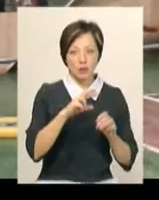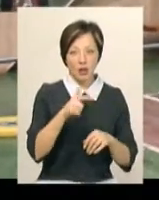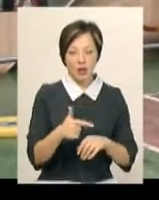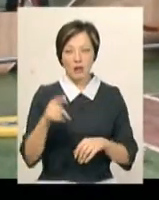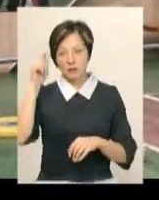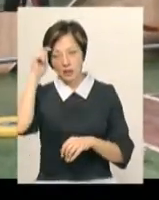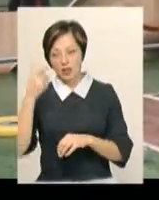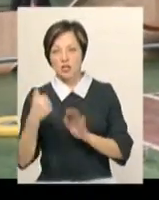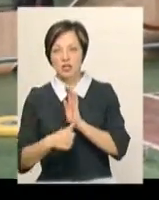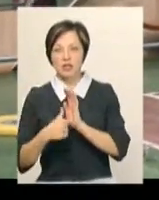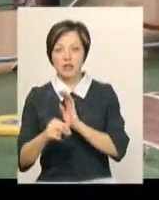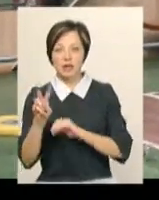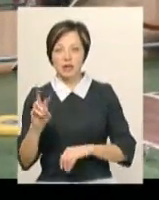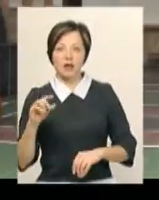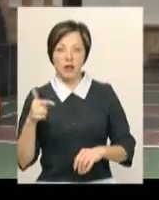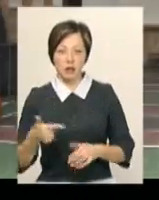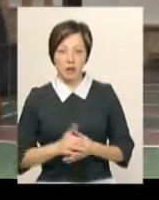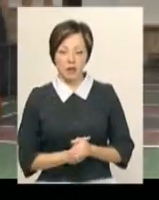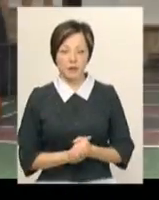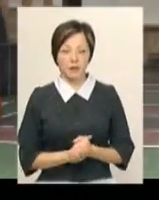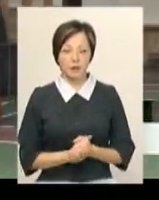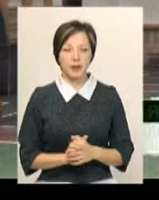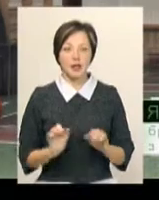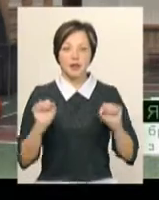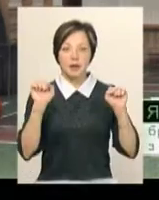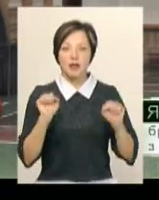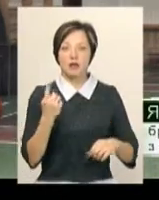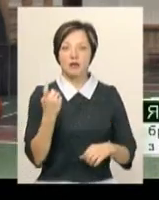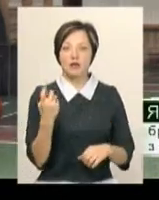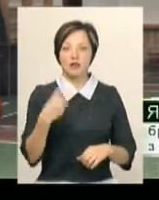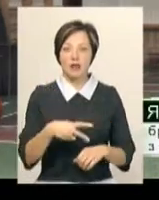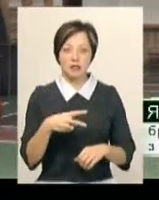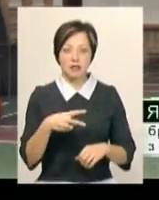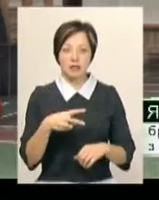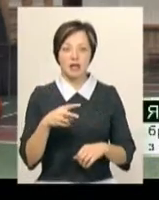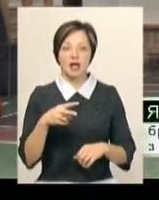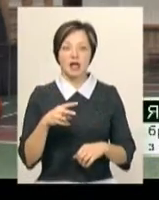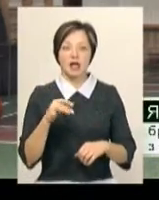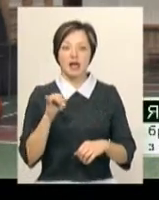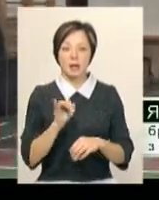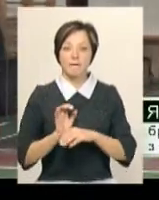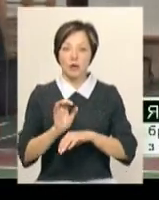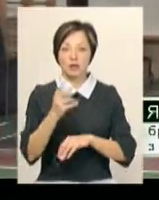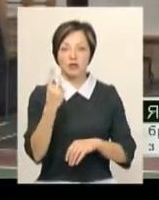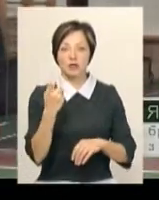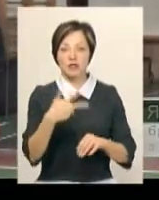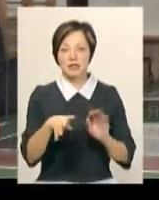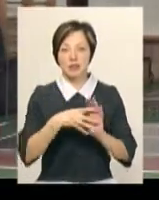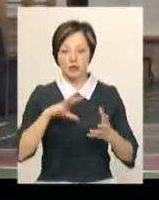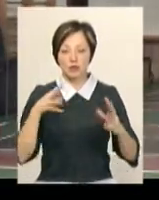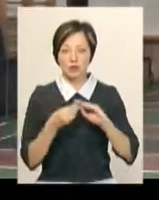кілограмів, Ярослав – у 62 кілограми. Підняв 120 в ривку і 139 в поштовху. Це сума